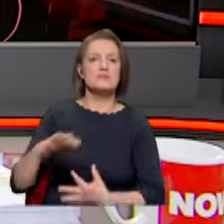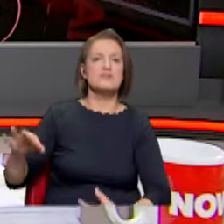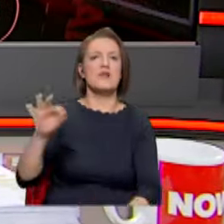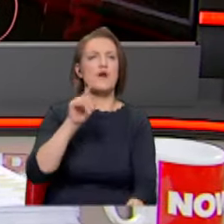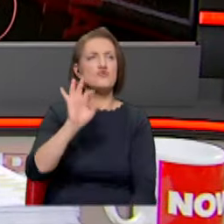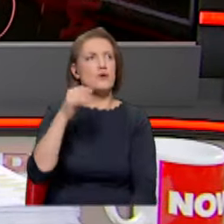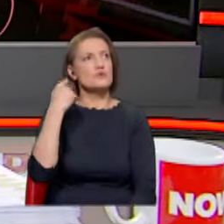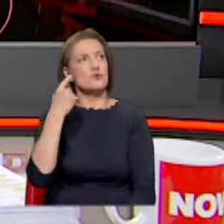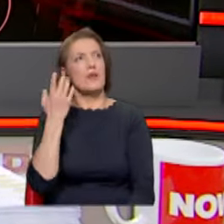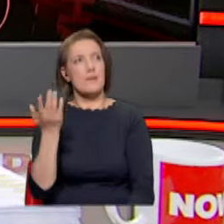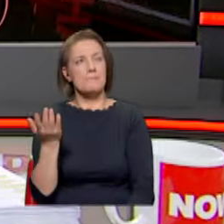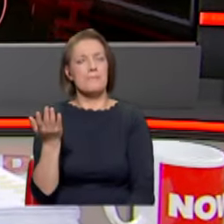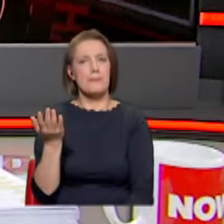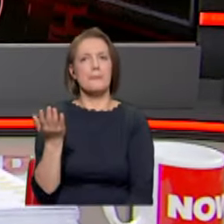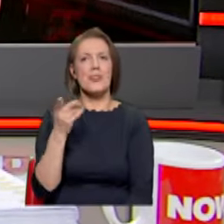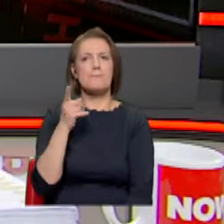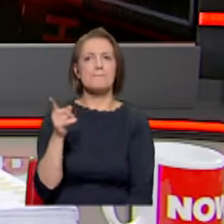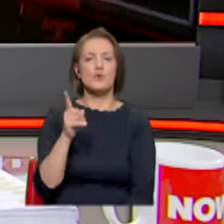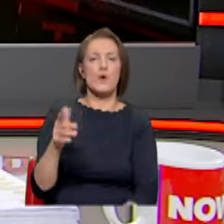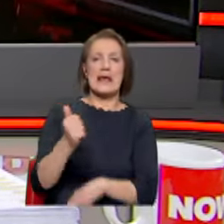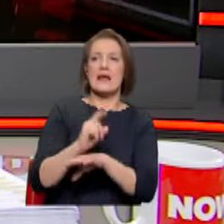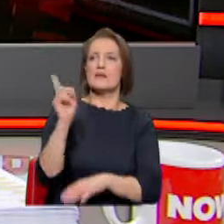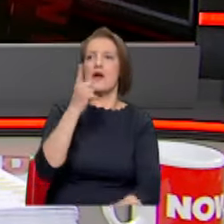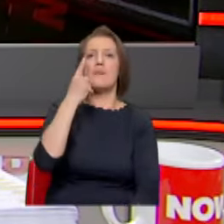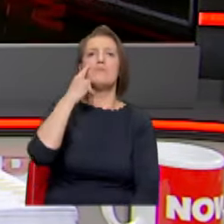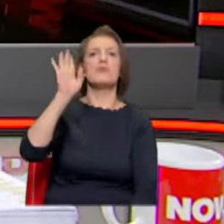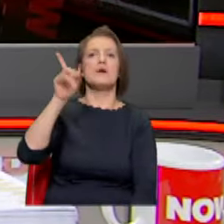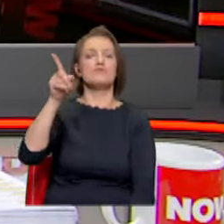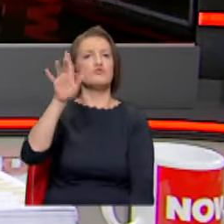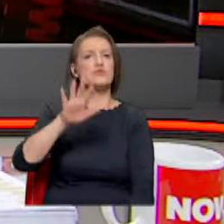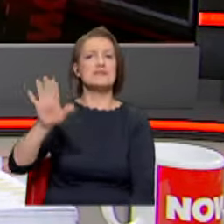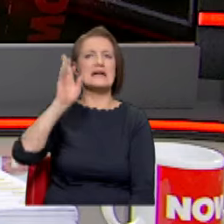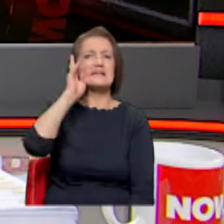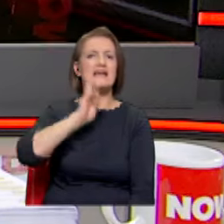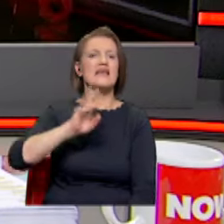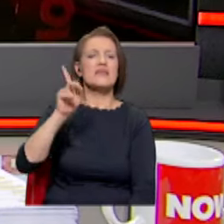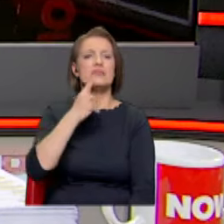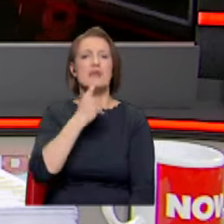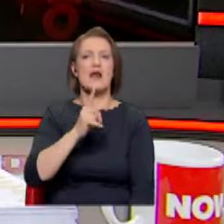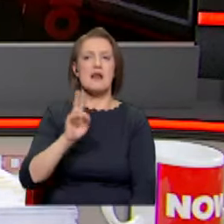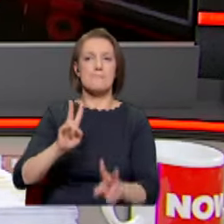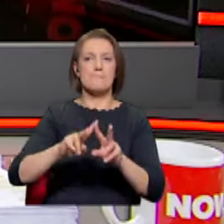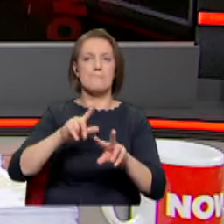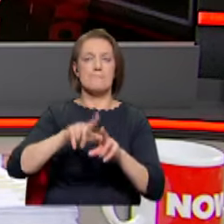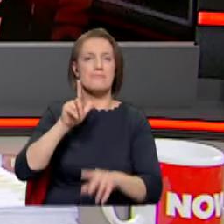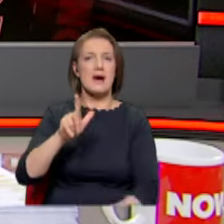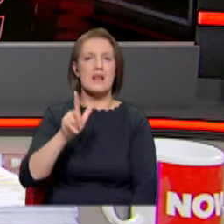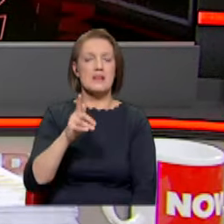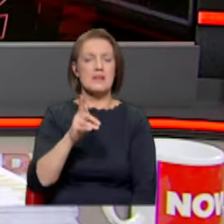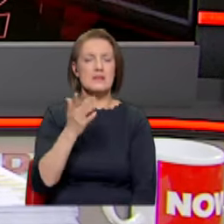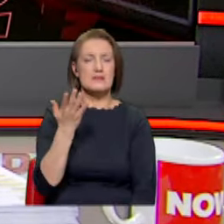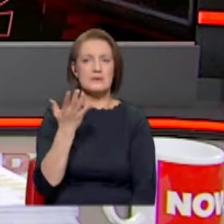şöyle düşünüyorlar bu iktidara bakmayın Bak bunlar zengin derler malından olursun Yiğit derler